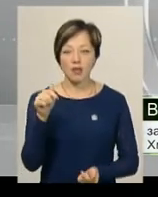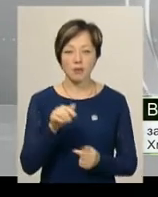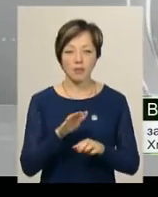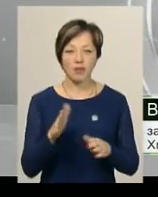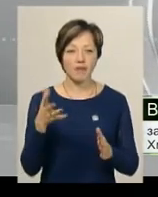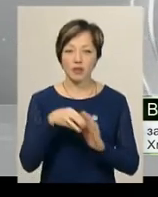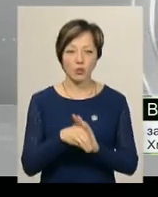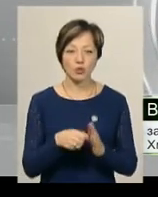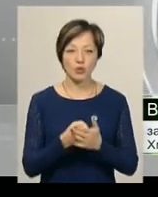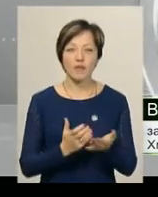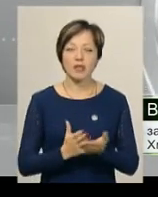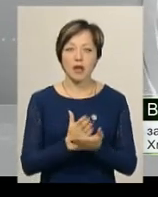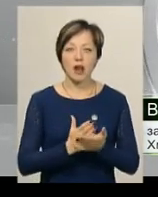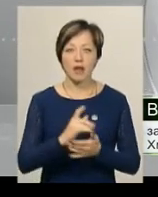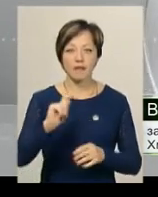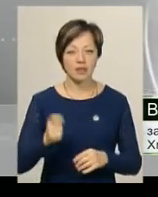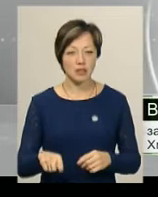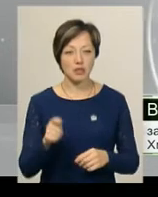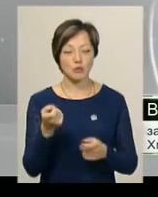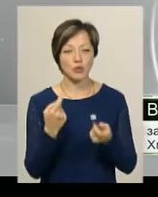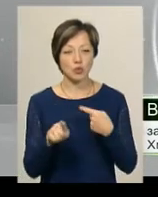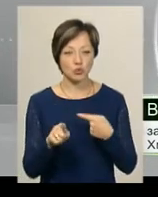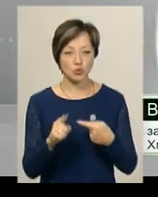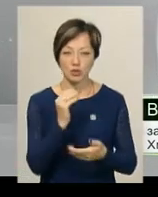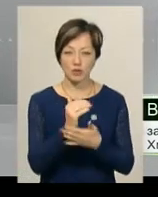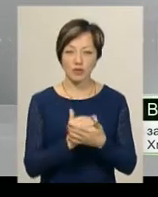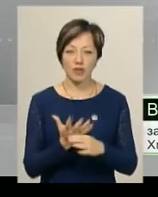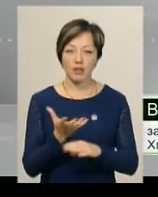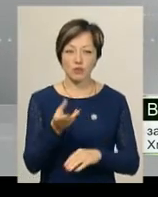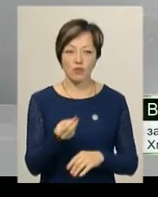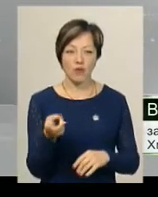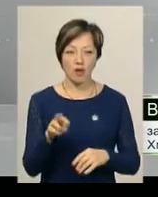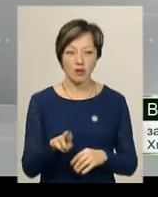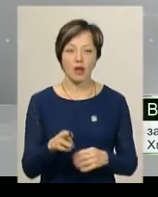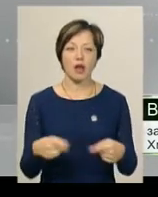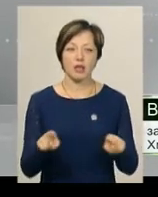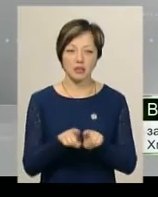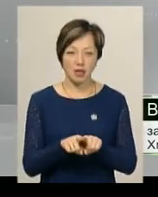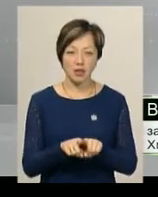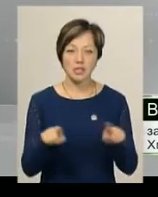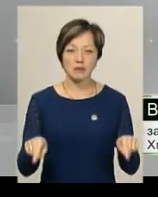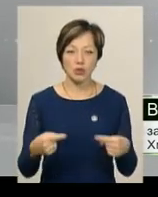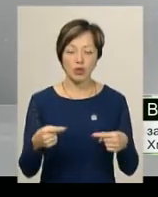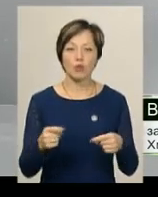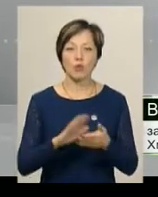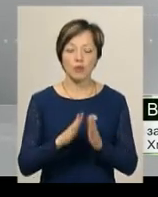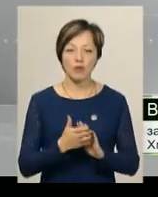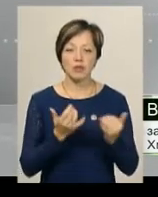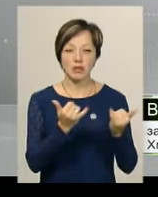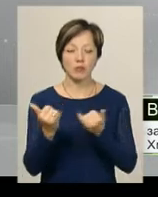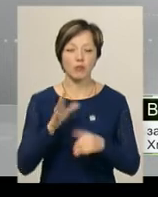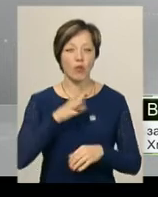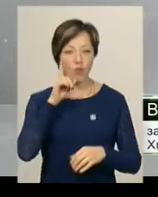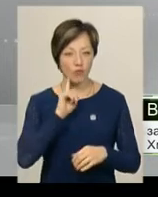не відносяться до ветеранів війни і там друге в них фінансування. А так ми їм створили умови для того, щоб їм було